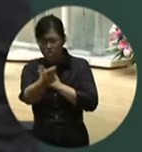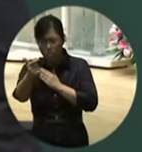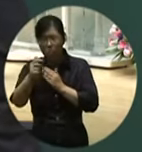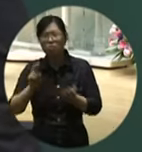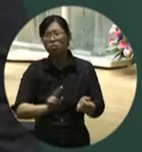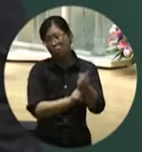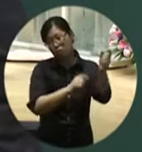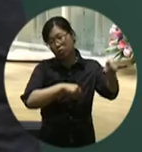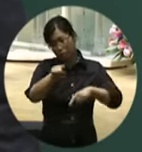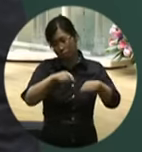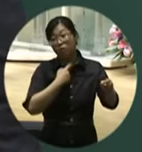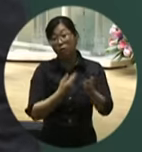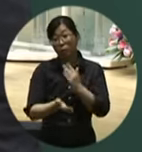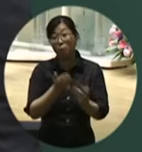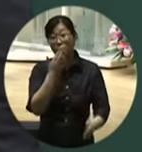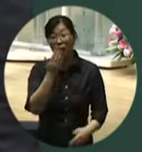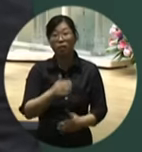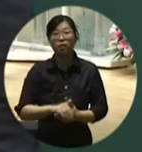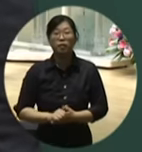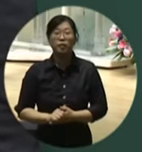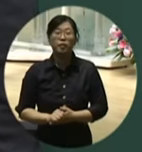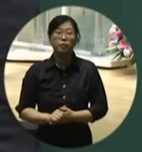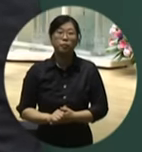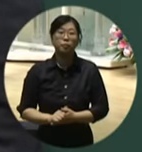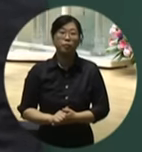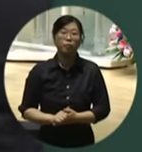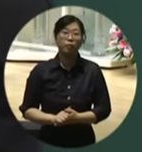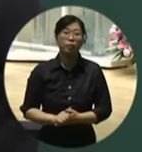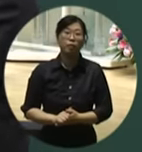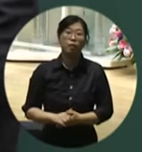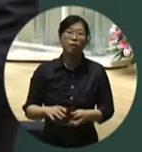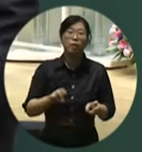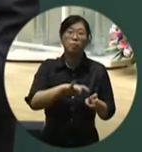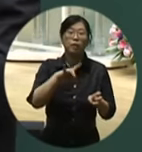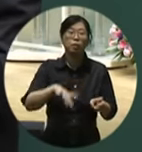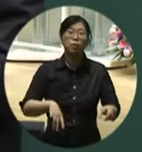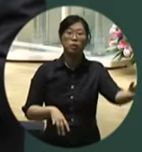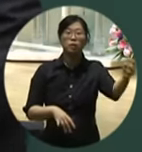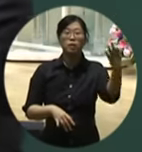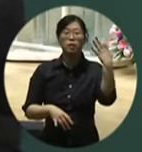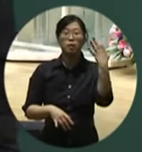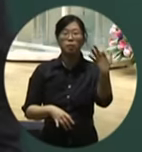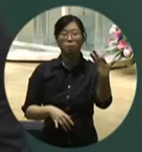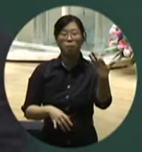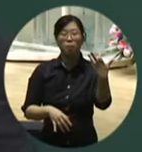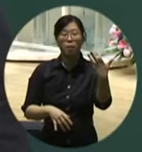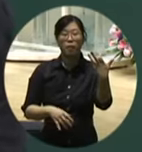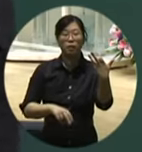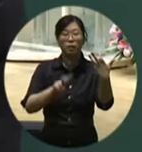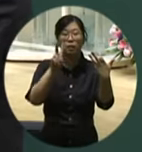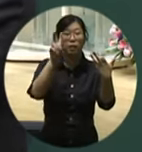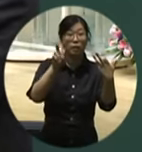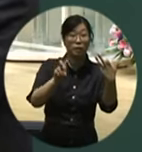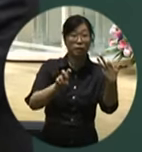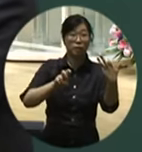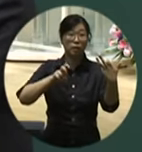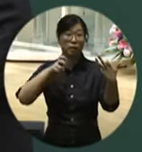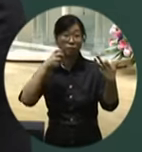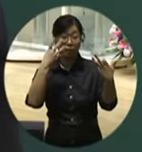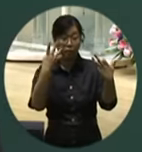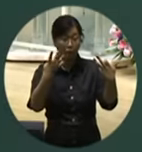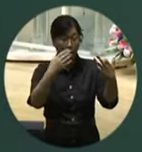물론 인간은 아닙니다만은 마태복음 1장 18절 25절에 그리스도께서 이 후손을 통해서 오시게 되는 겁니다.